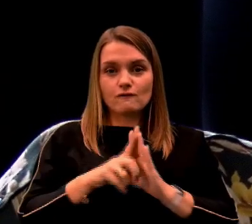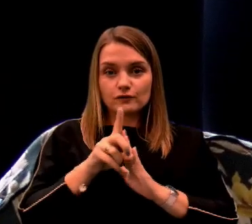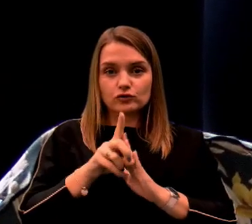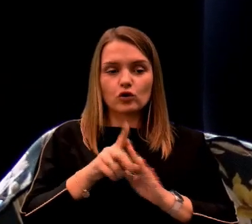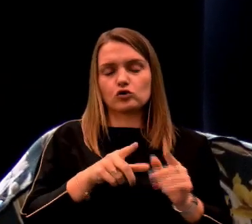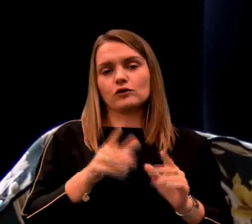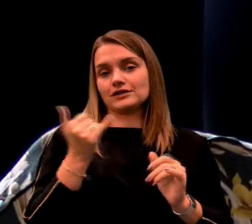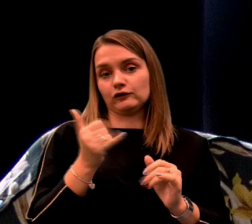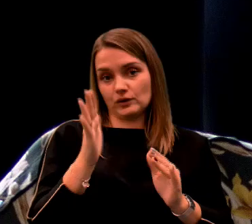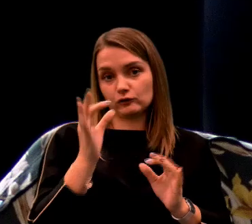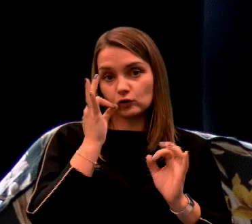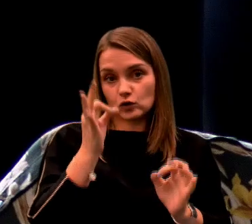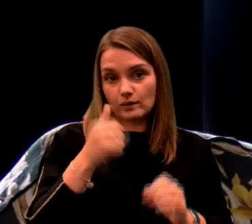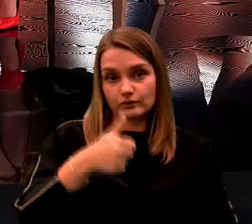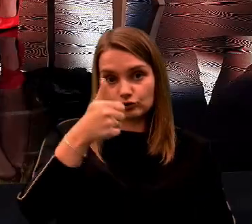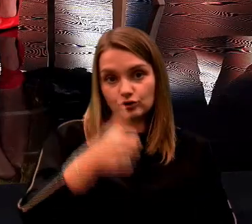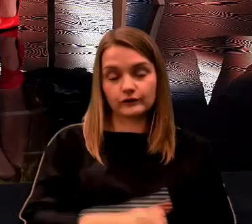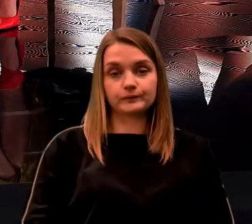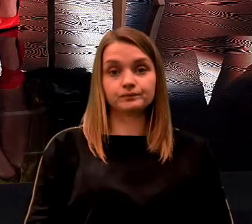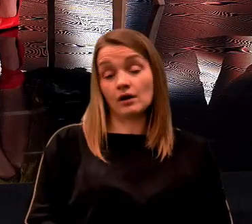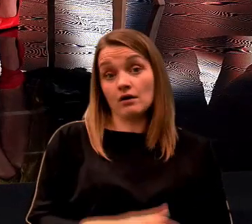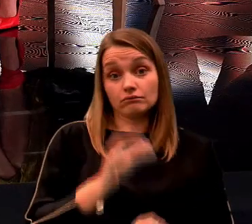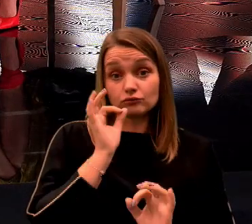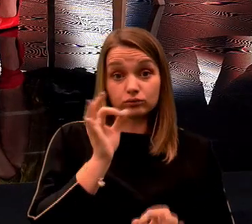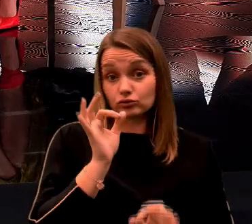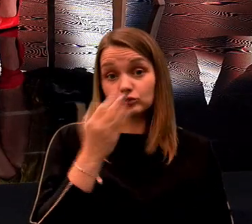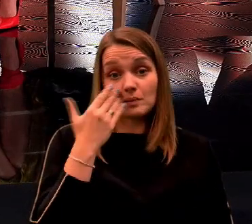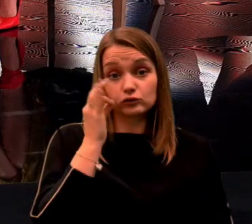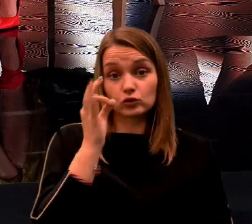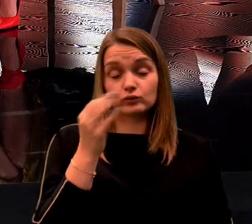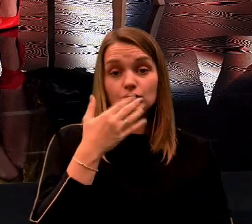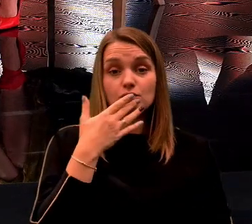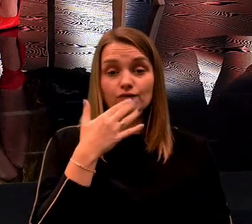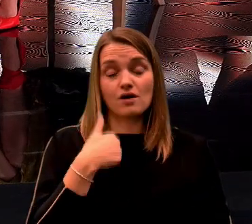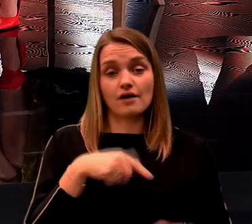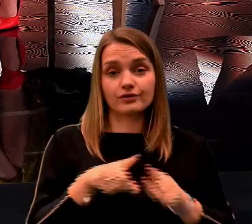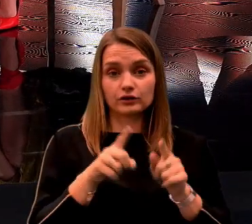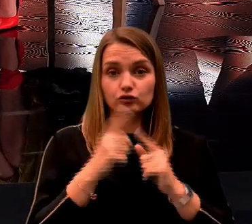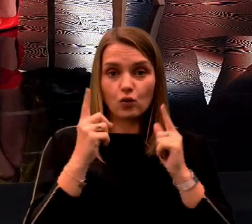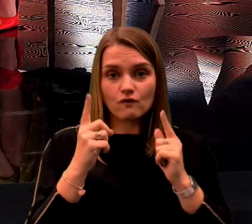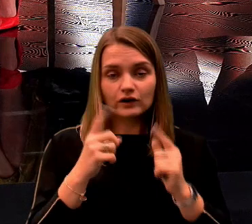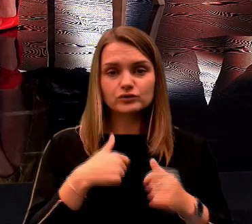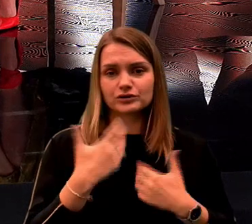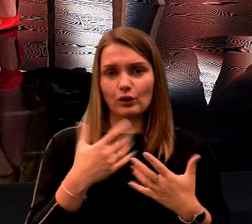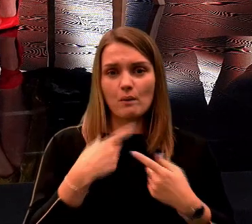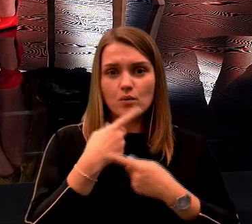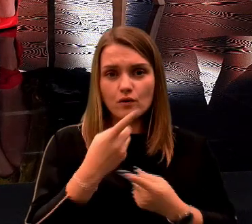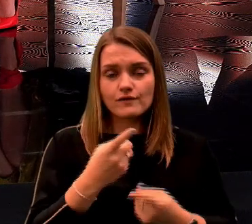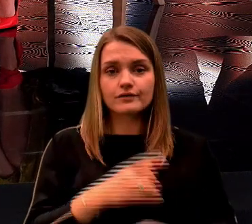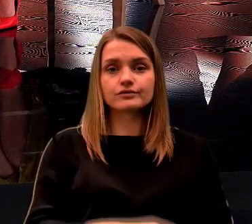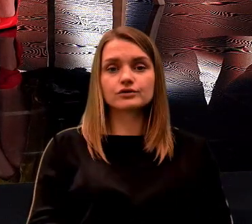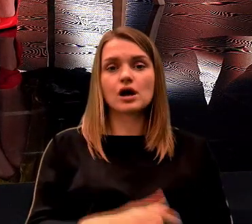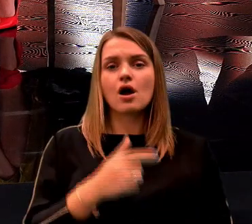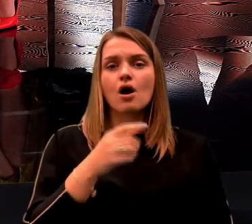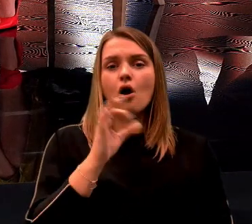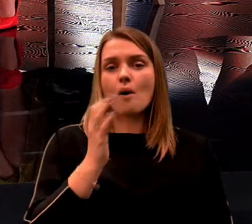dobrym szefem. Bardzo mądrze, dokładnie tak. Ja też tak uważam, natomiast to, co chciałam ci powiedzieć, jak ja mówiłam o